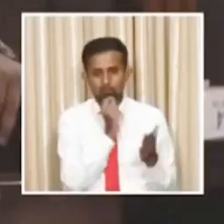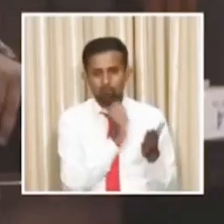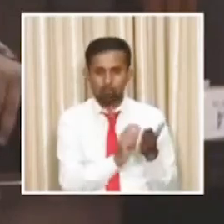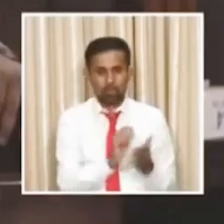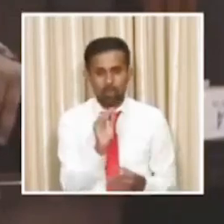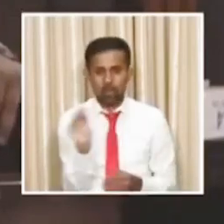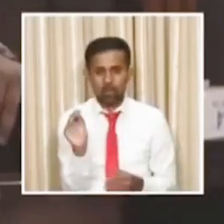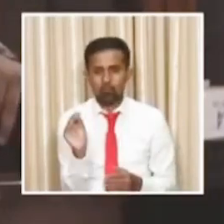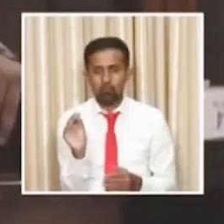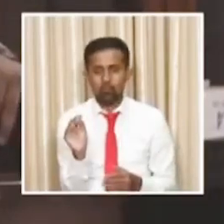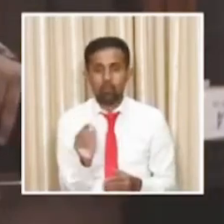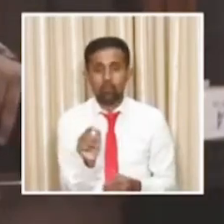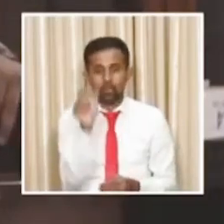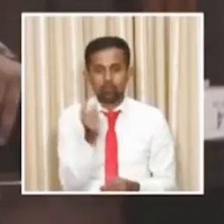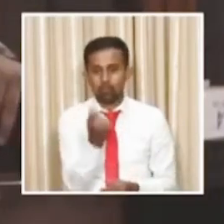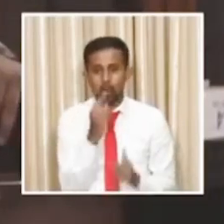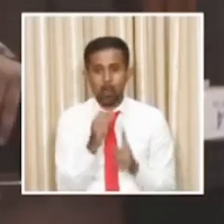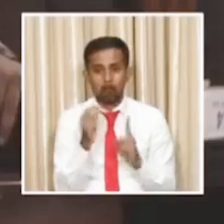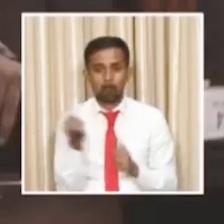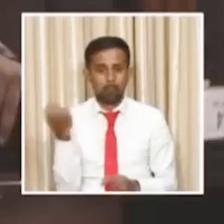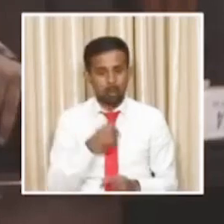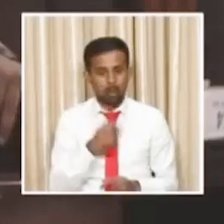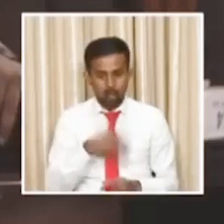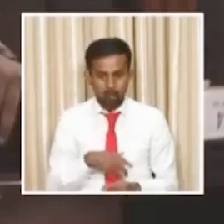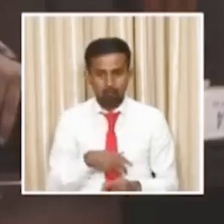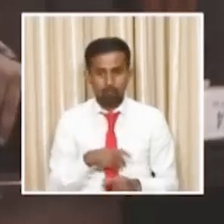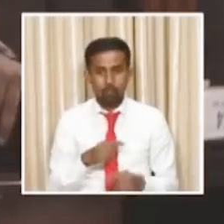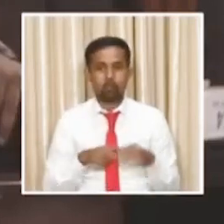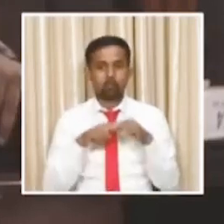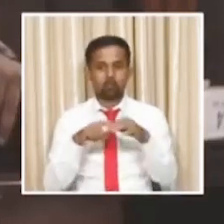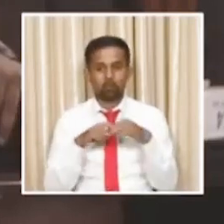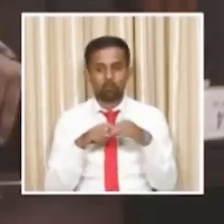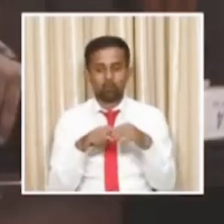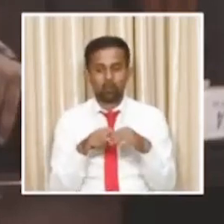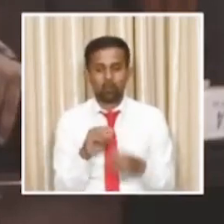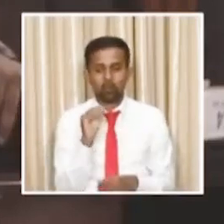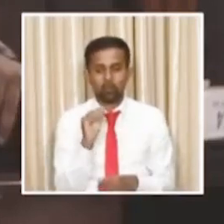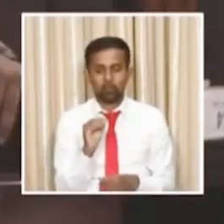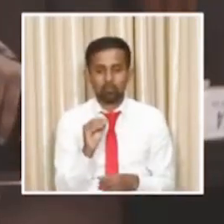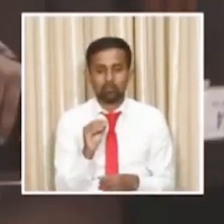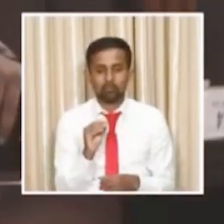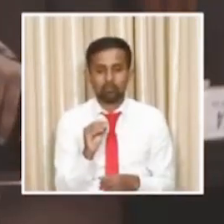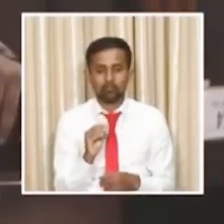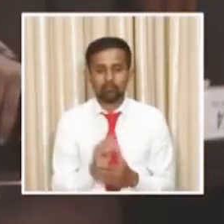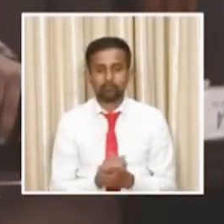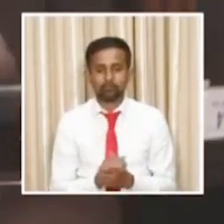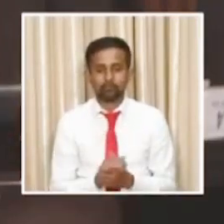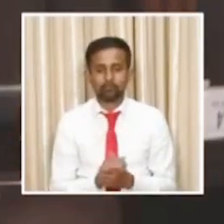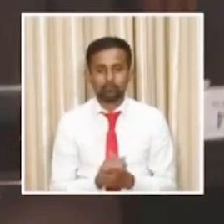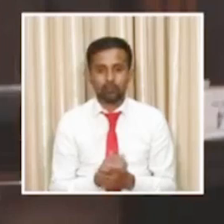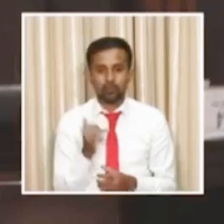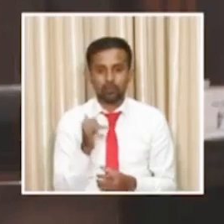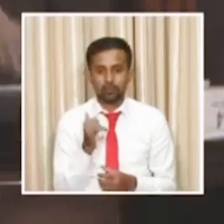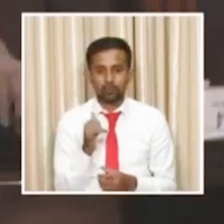கடந்த காலங்களில் கொலை குற்றத்துக்காக நீதிமன்றில் தண்டனை பெற்ற பிரேமலால் ஜெயசேகர நாடாளுமன்ற அமர்வுகளில் கலந்து கொண்டிருந்தார்.